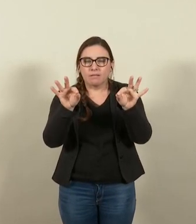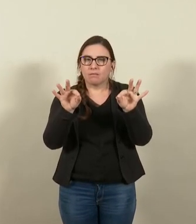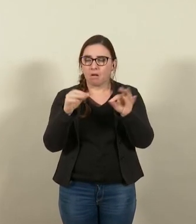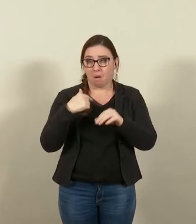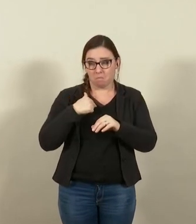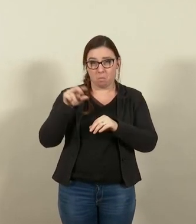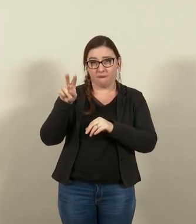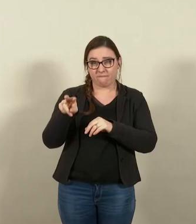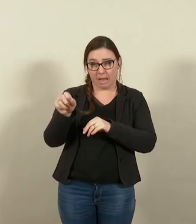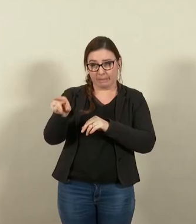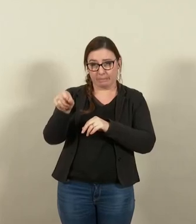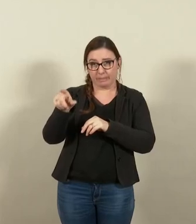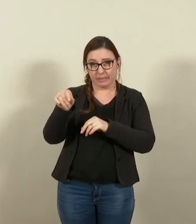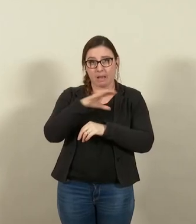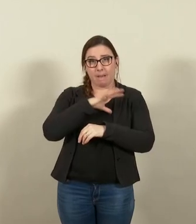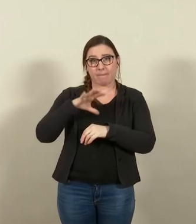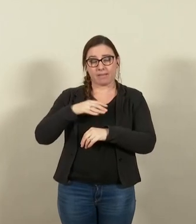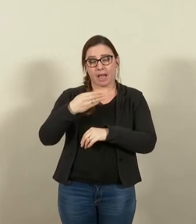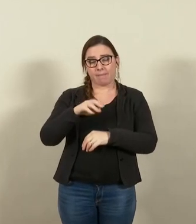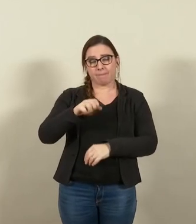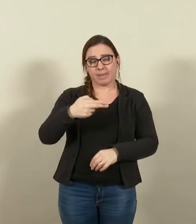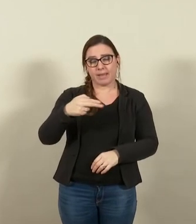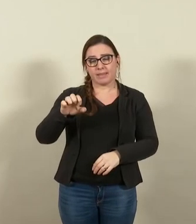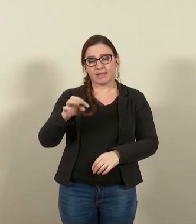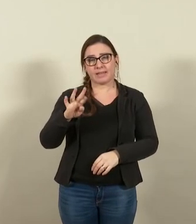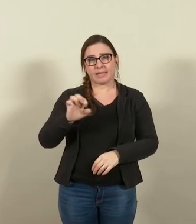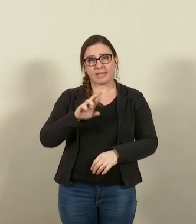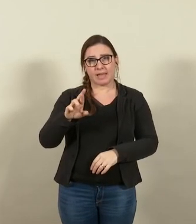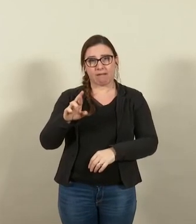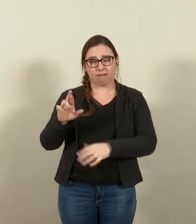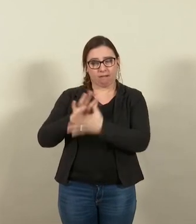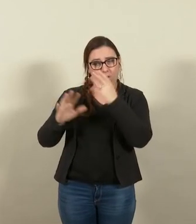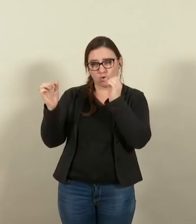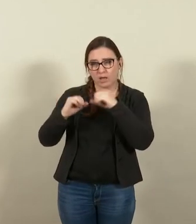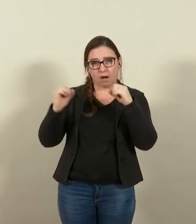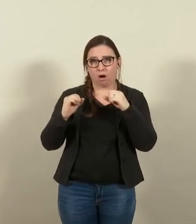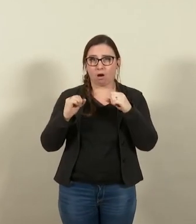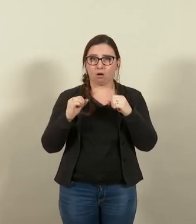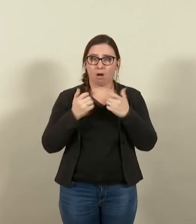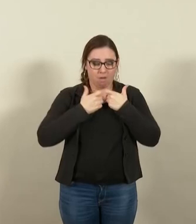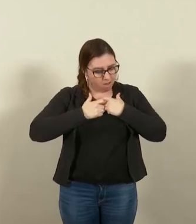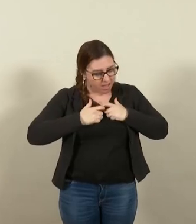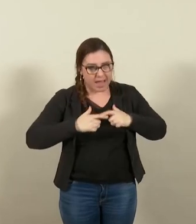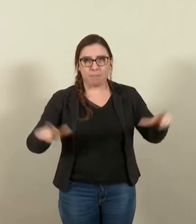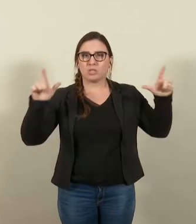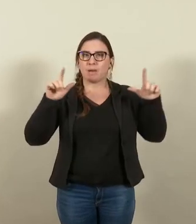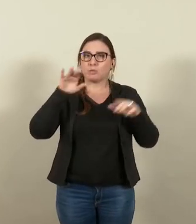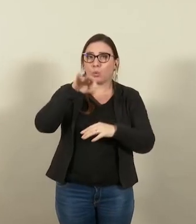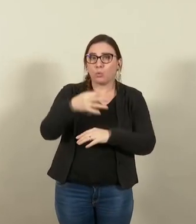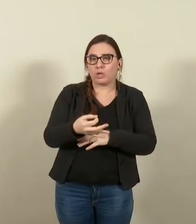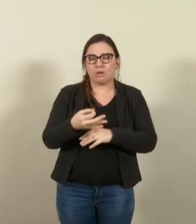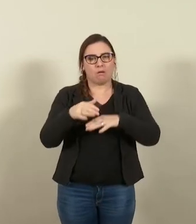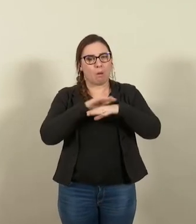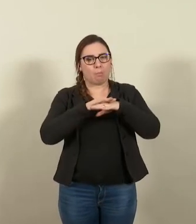d'accord avec Madame ménérier que le sport est réellement un vecteur d'émancipation et la politique est suffisamment